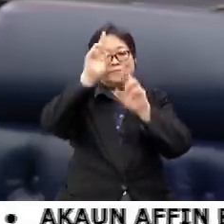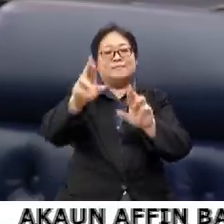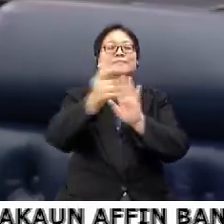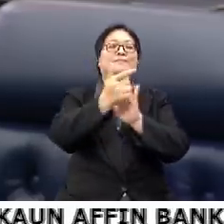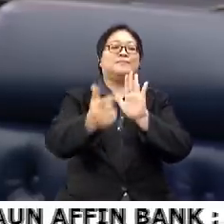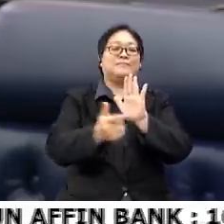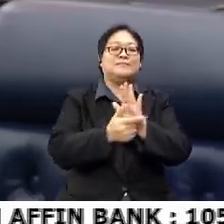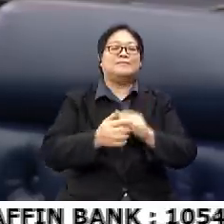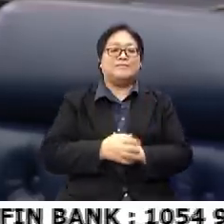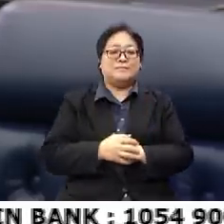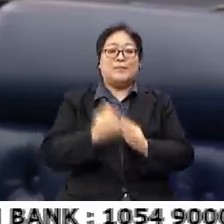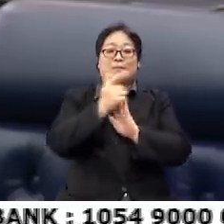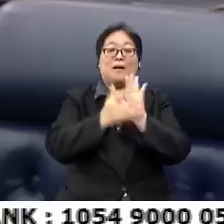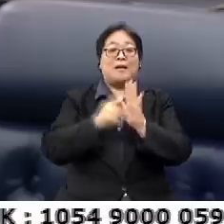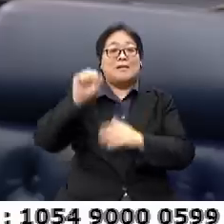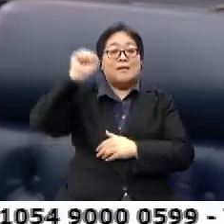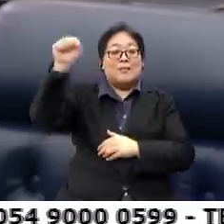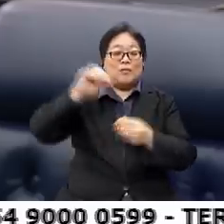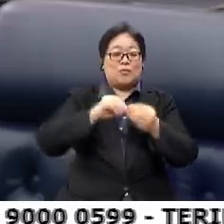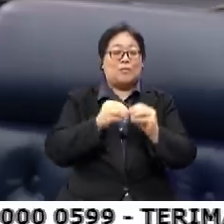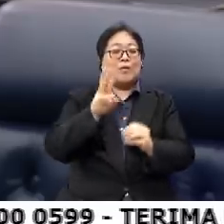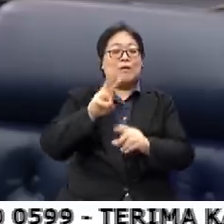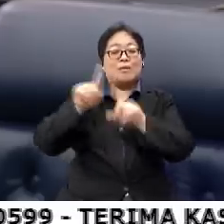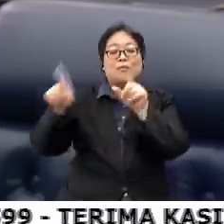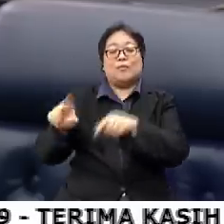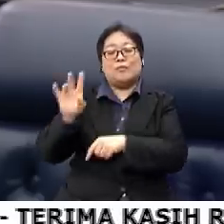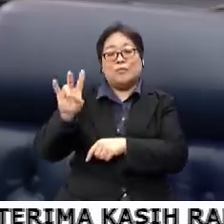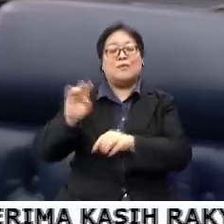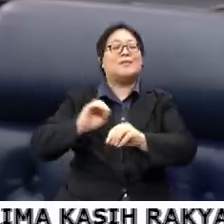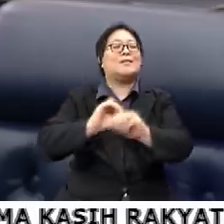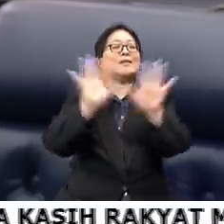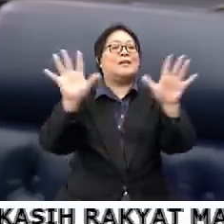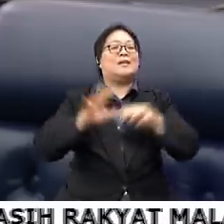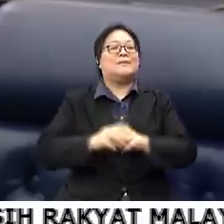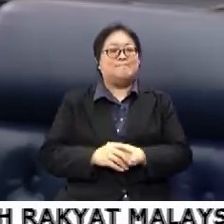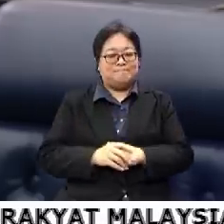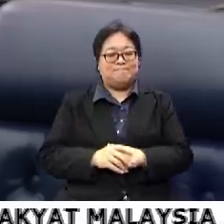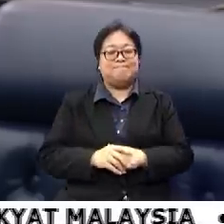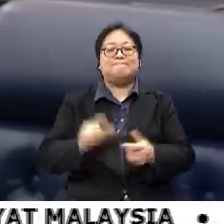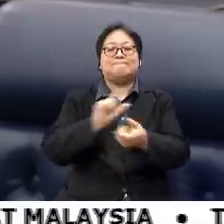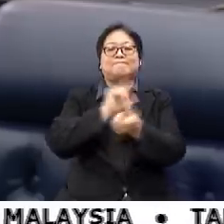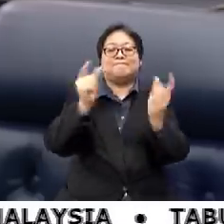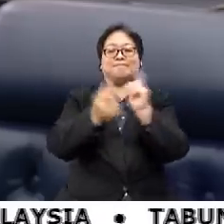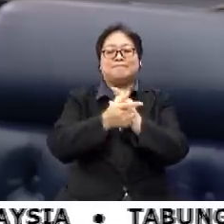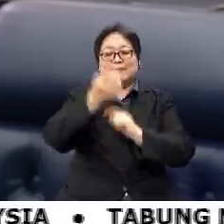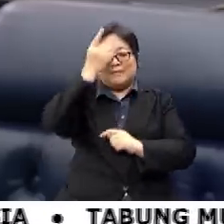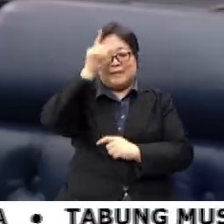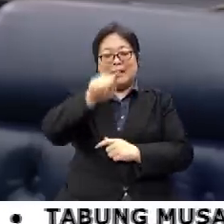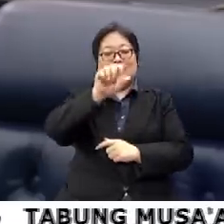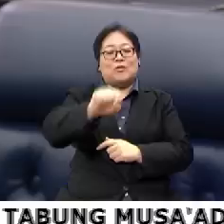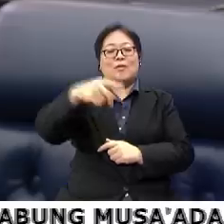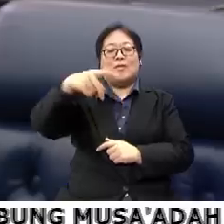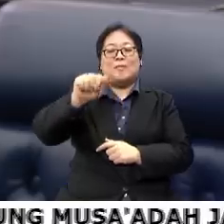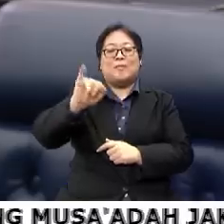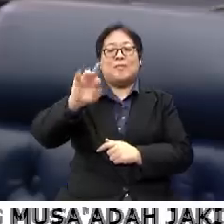perlembagaan. Perlembagaan Negeri Sabah ini, artikel 6-7 jelas digubal oleh Tan Sri Pairin masa PBS. Pasal